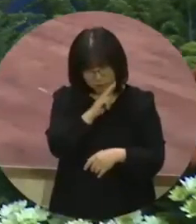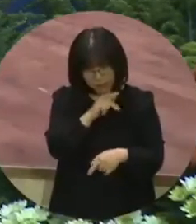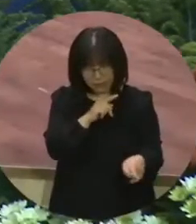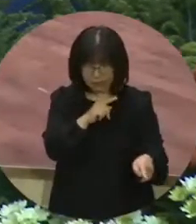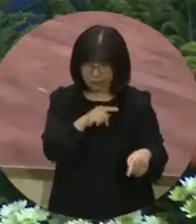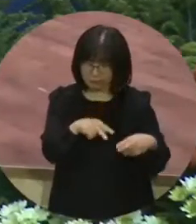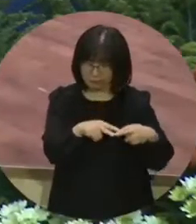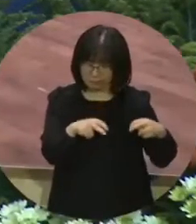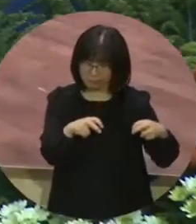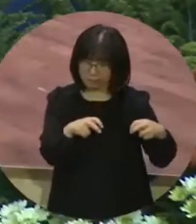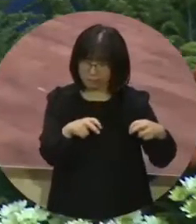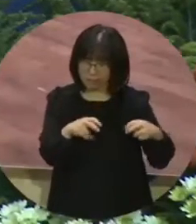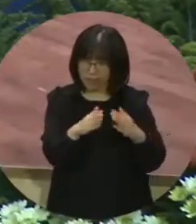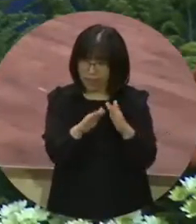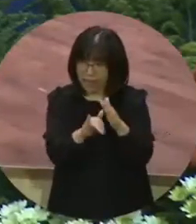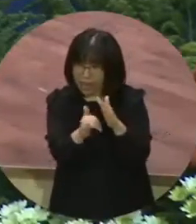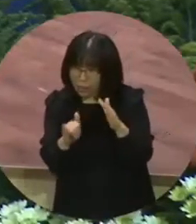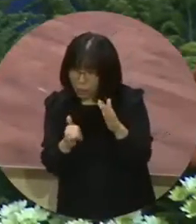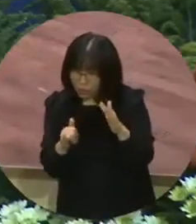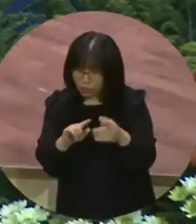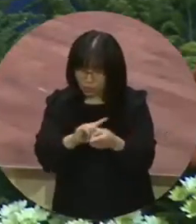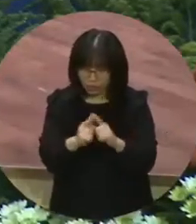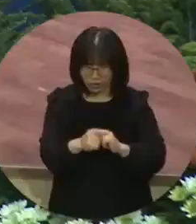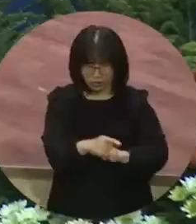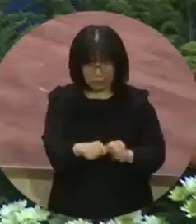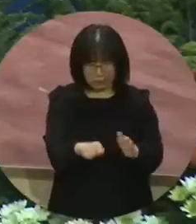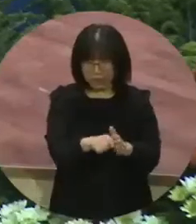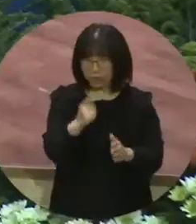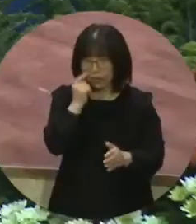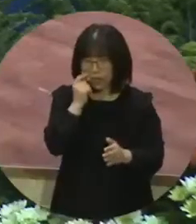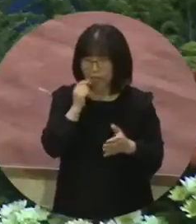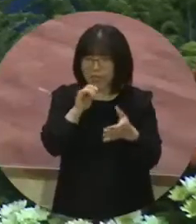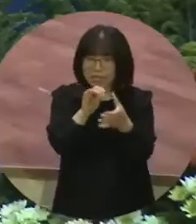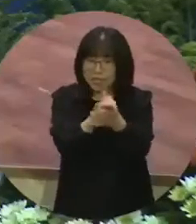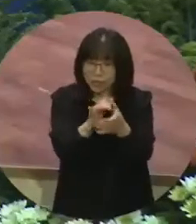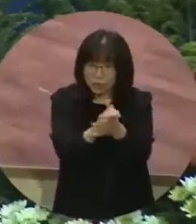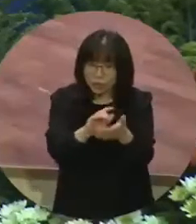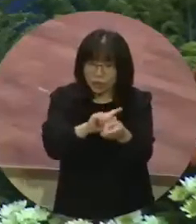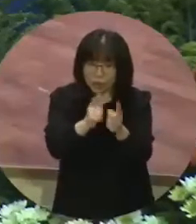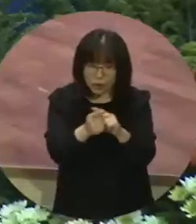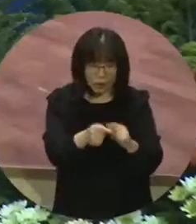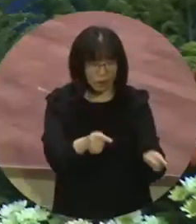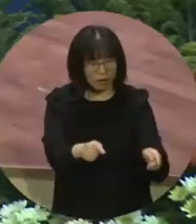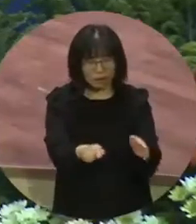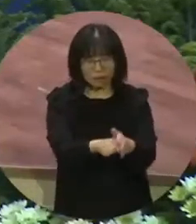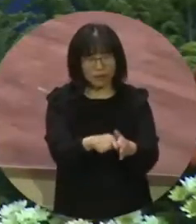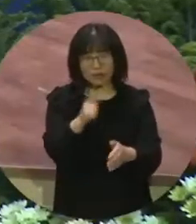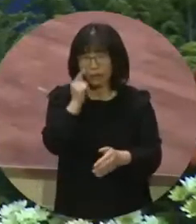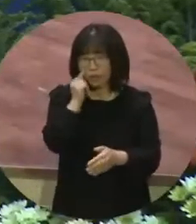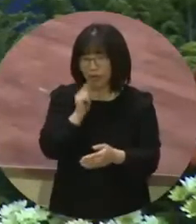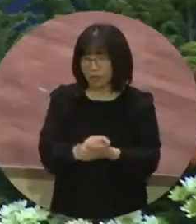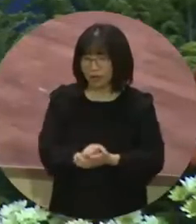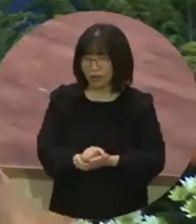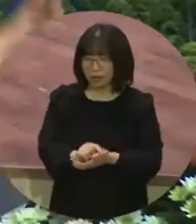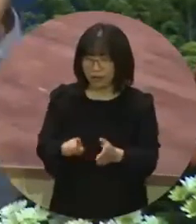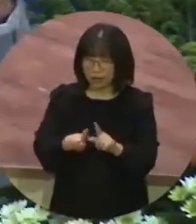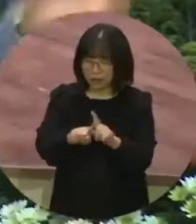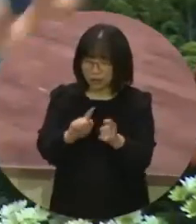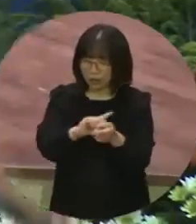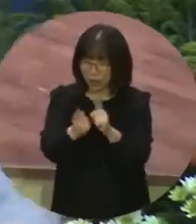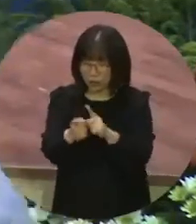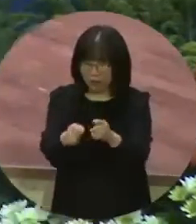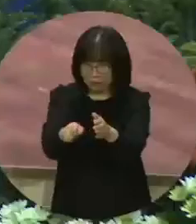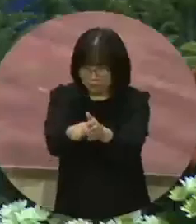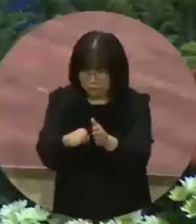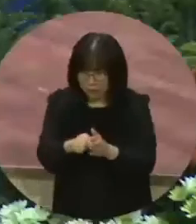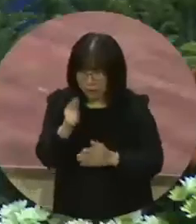못해. 가족은 가족끼리 믿지 못하고, 친구끼리 믿지 못하고, 성도끼리 믿지 못하고, 그 정도가 아니에요. 정부를 못